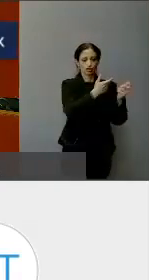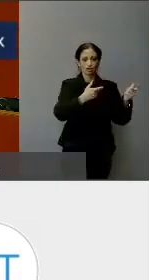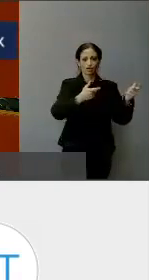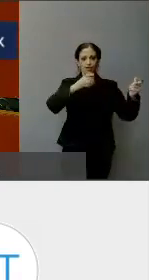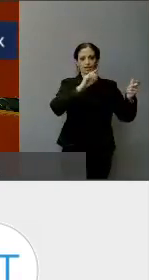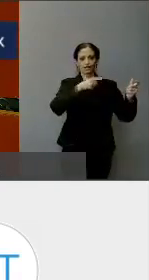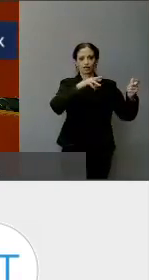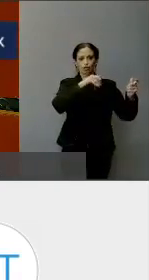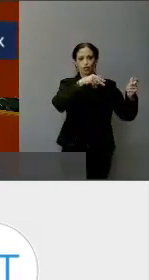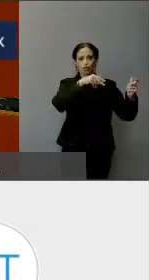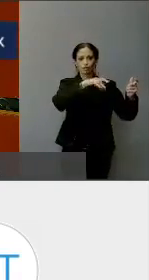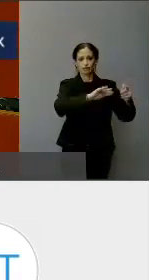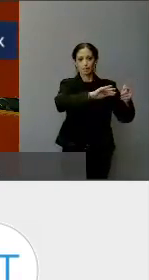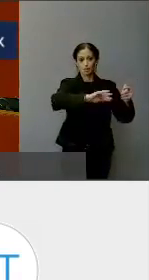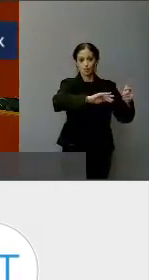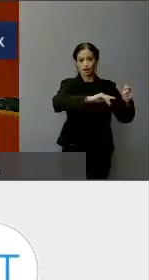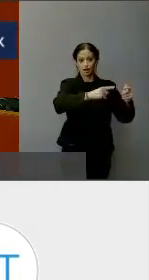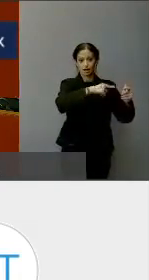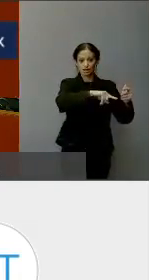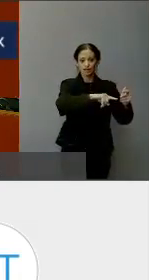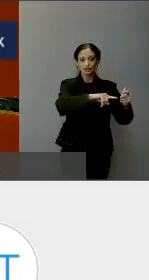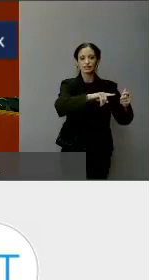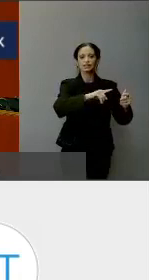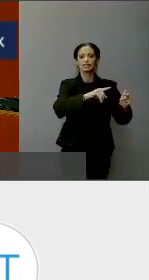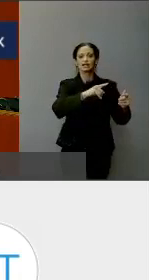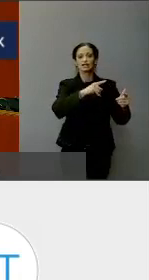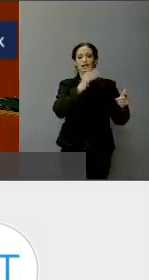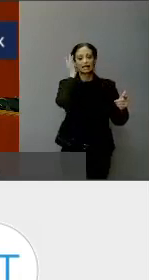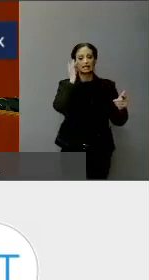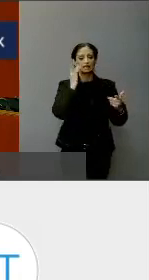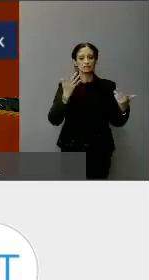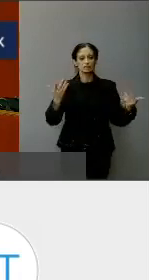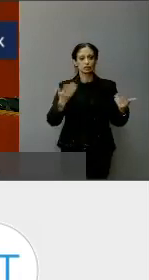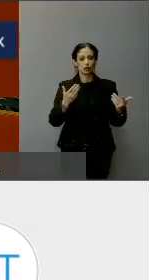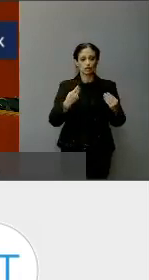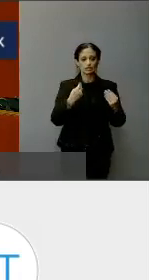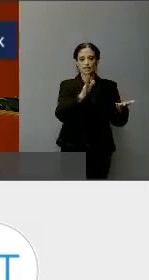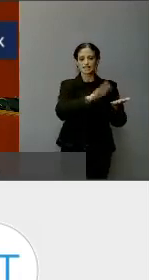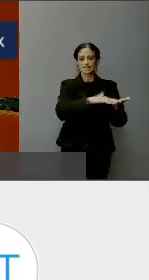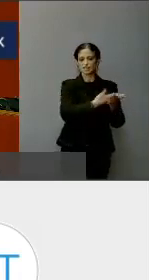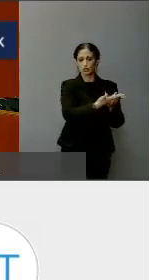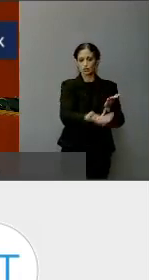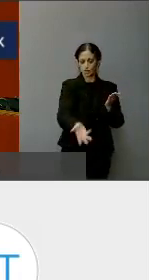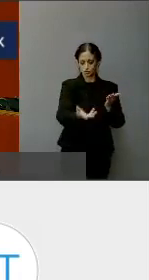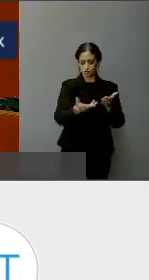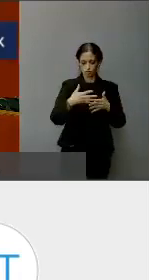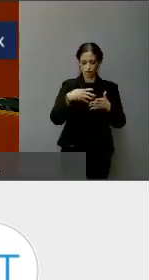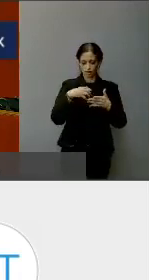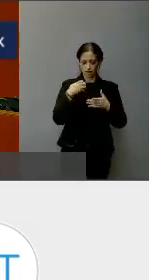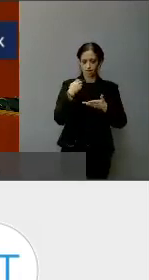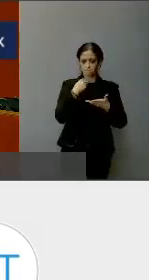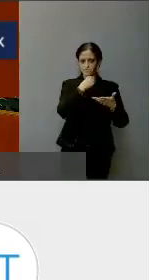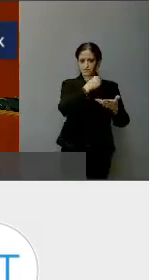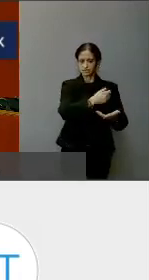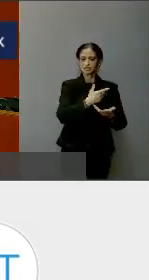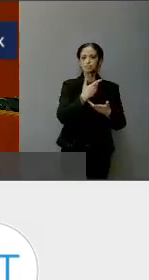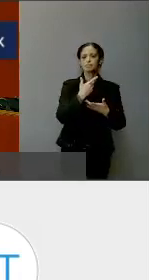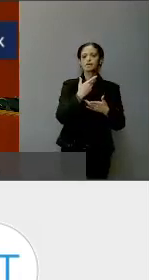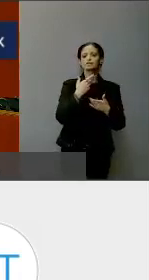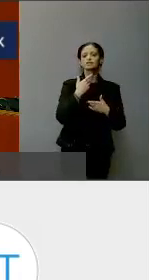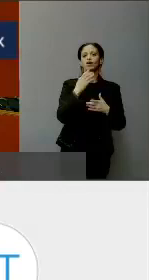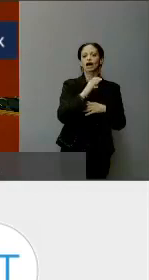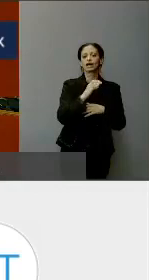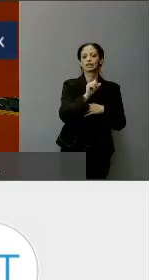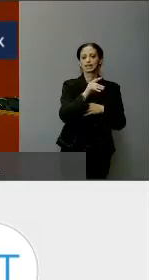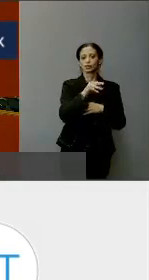per non creare una svalutazione dell'investimento del signor catania giorno impegna sindaco e giunta a